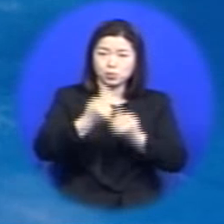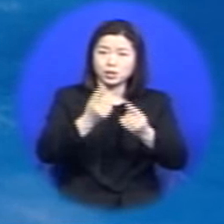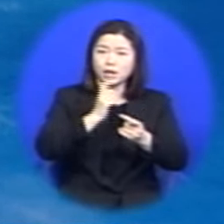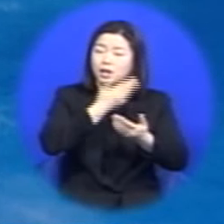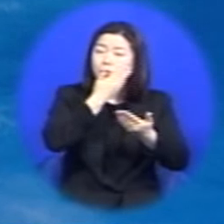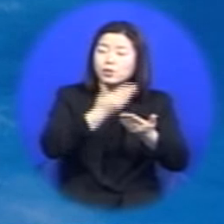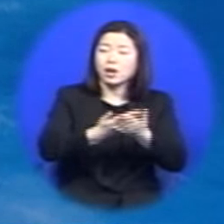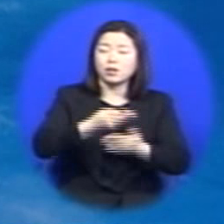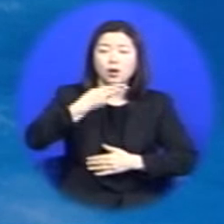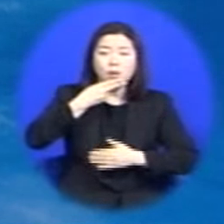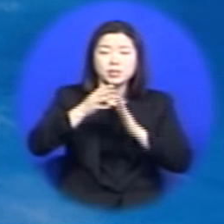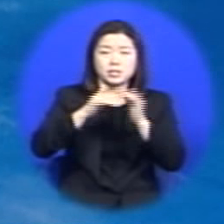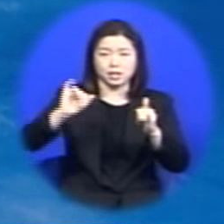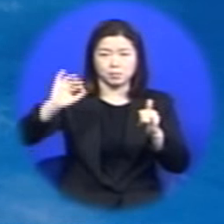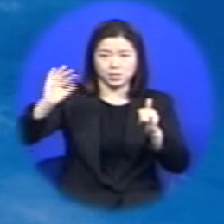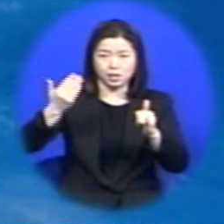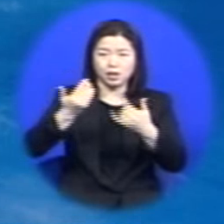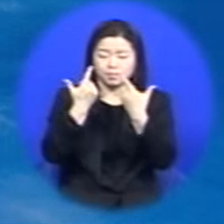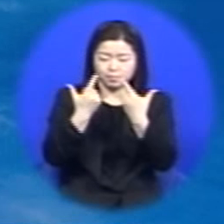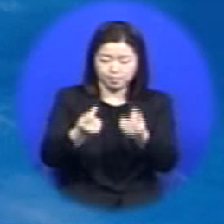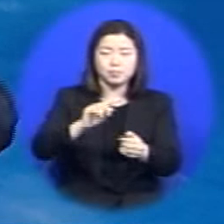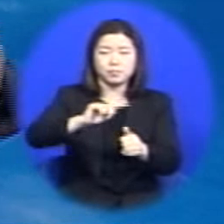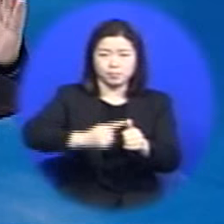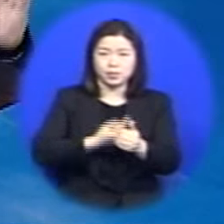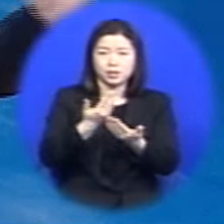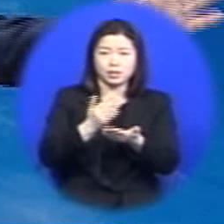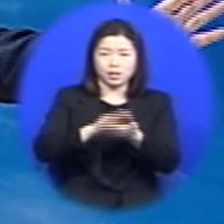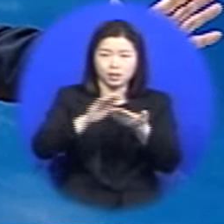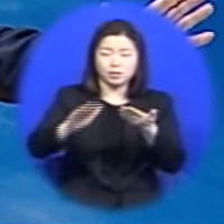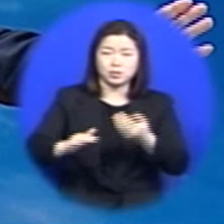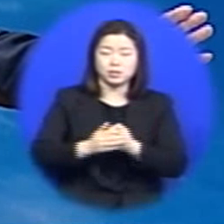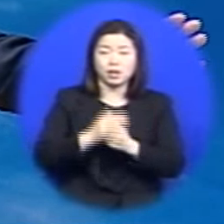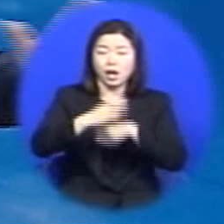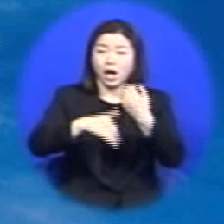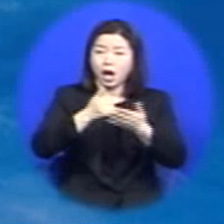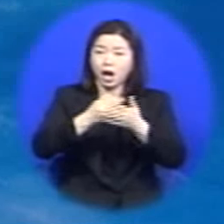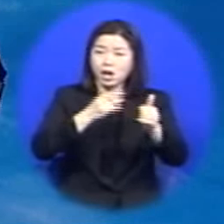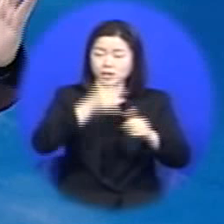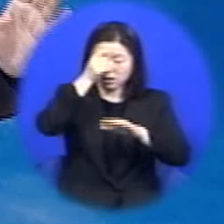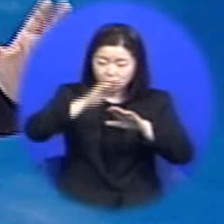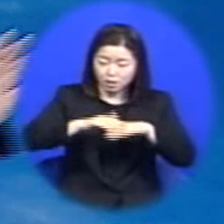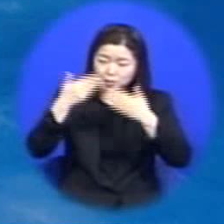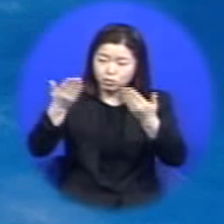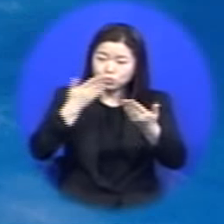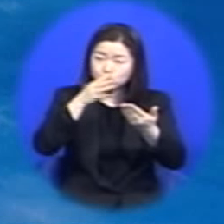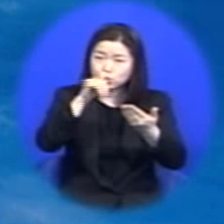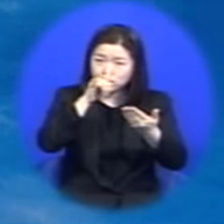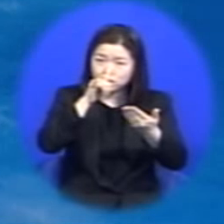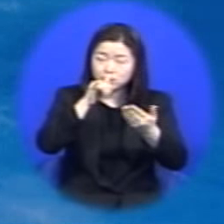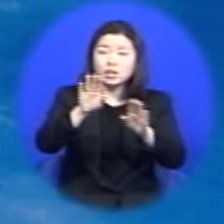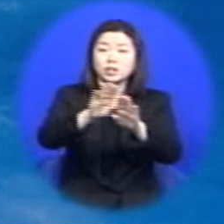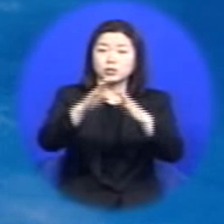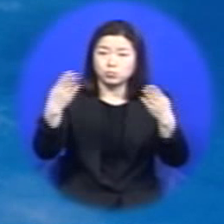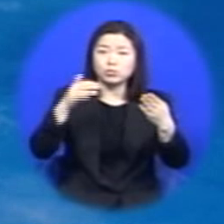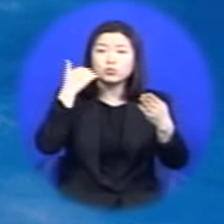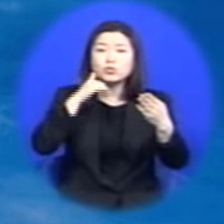사람이 되어야 마땅합니다. 하나님께 예배드릴 수 있는 문이 예수님 때문에 열린 거예요.